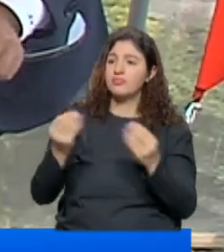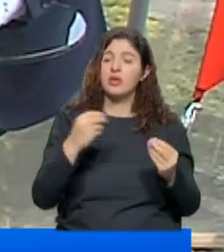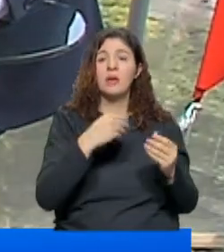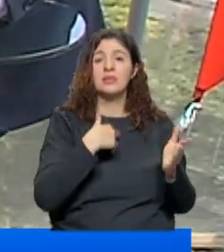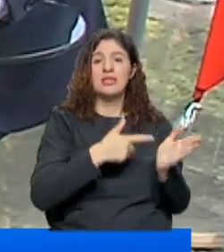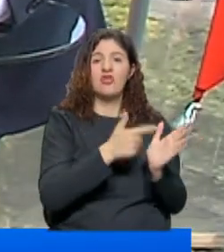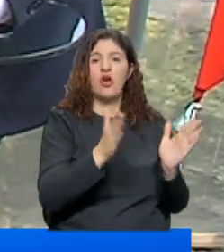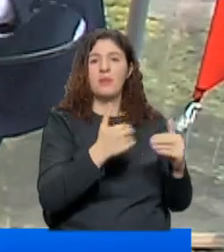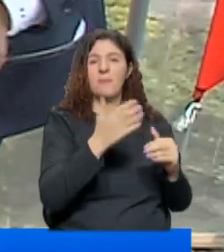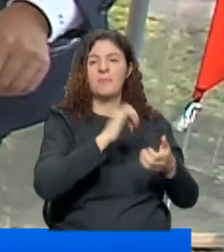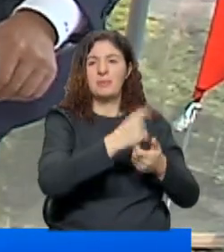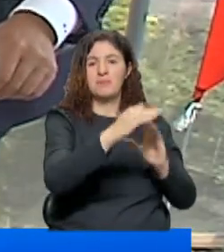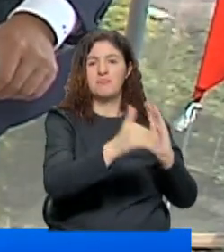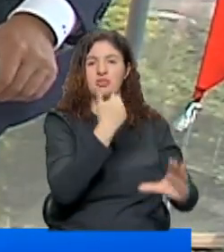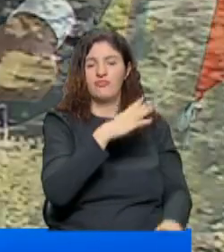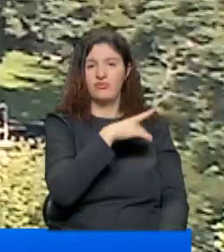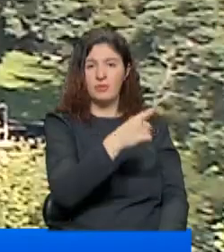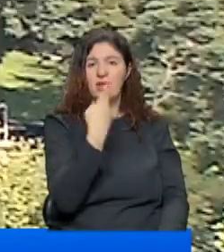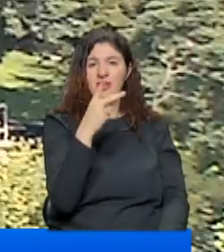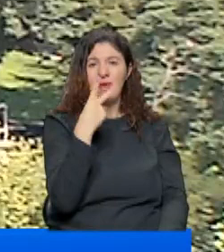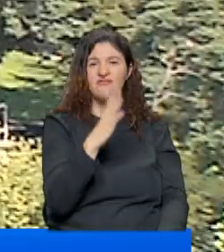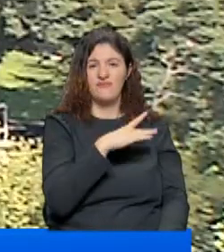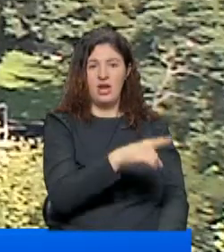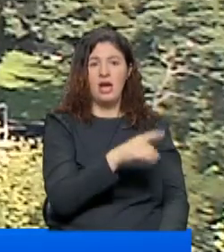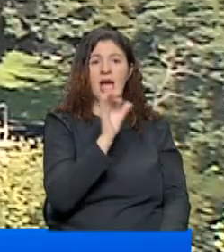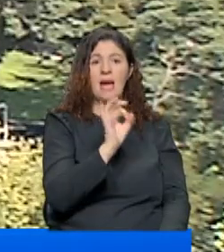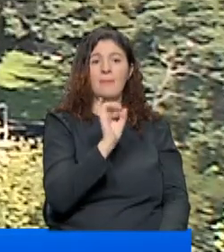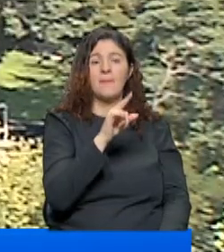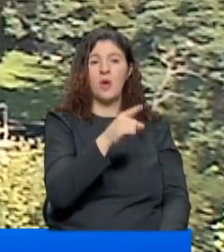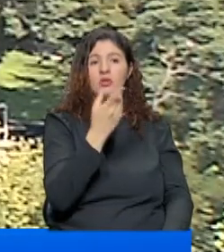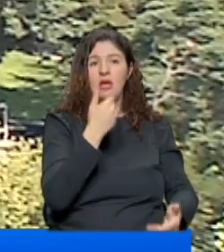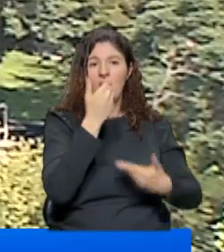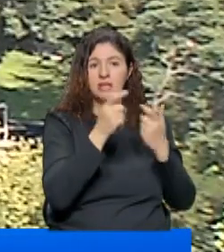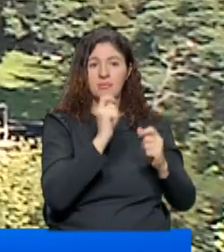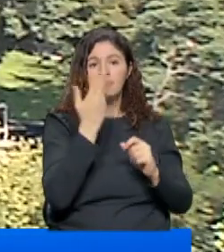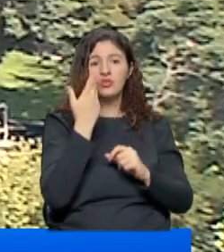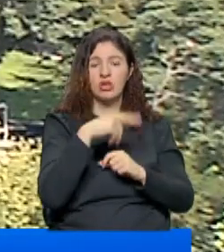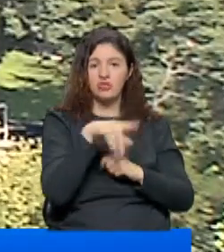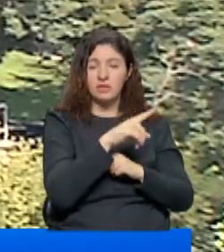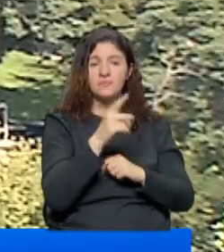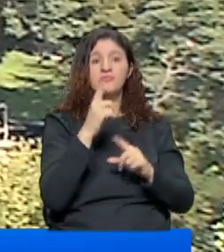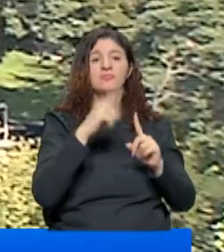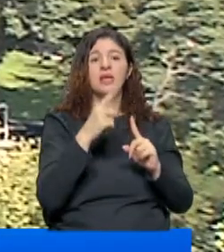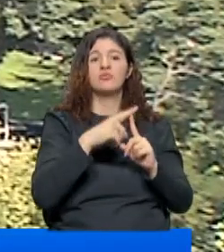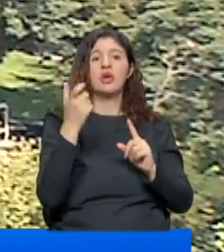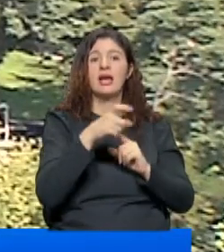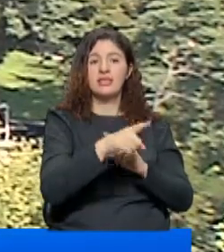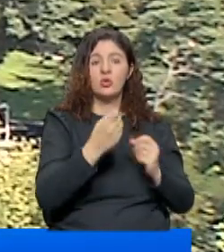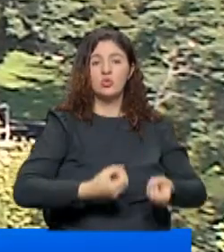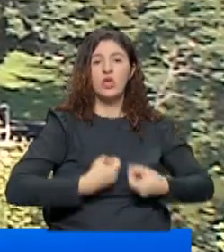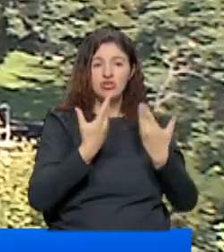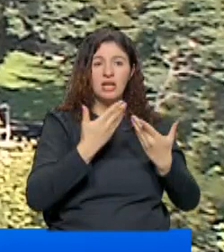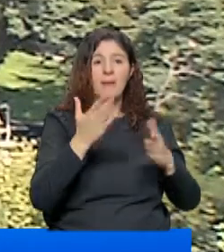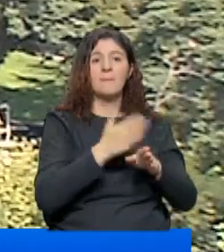Odaları Birliği'nden bir mesaj geldi, bir açıklama da var. Hemen bir onu da paylaşayım izleyicilerimizle. Temmuz ayında üretici